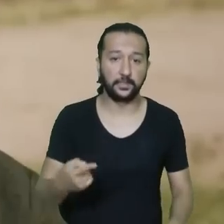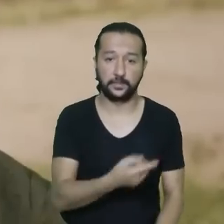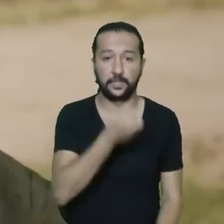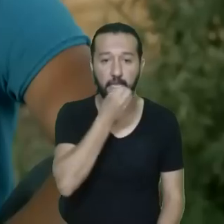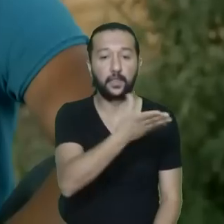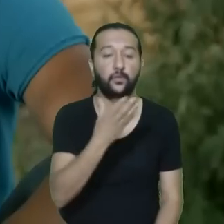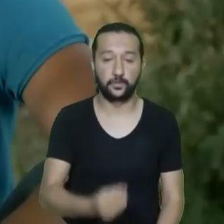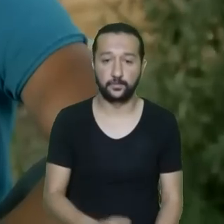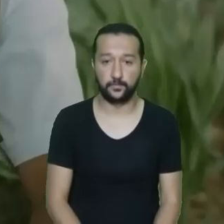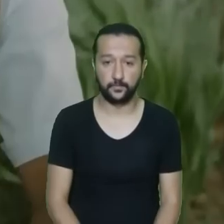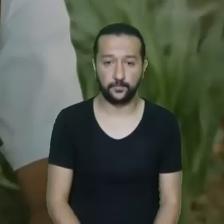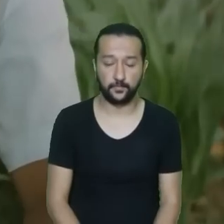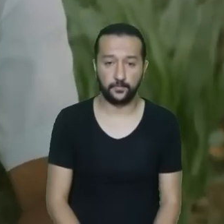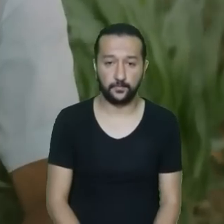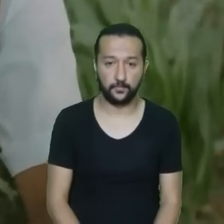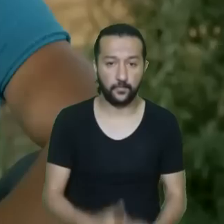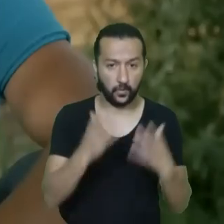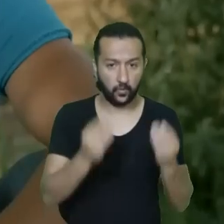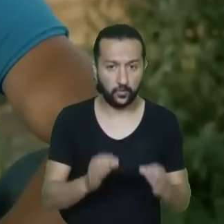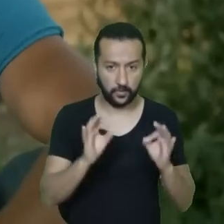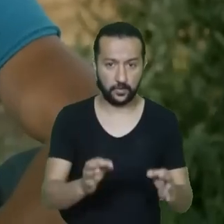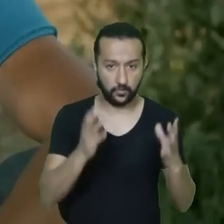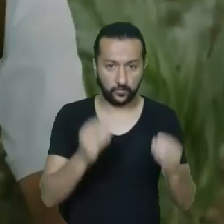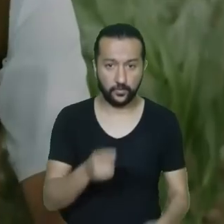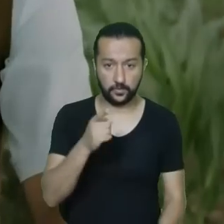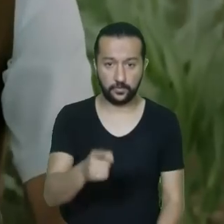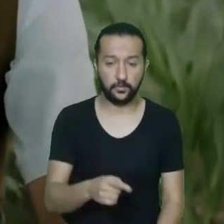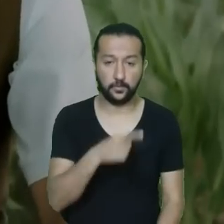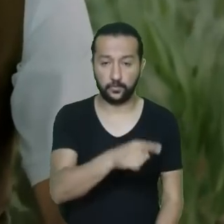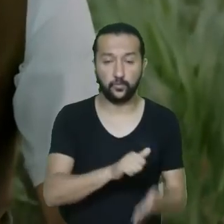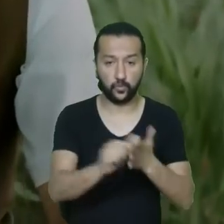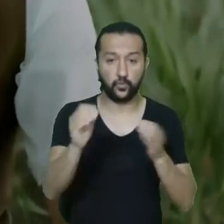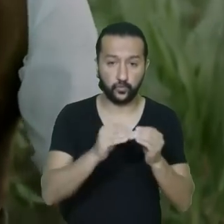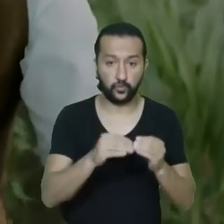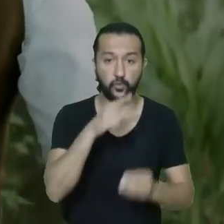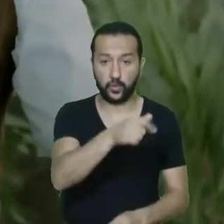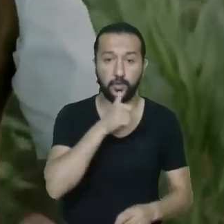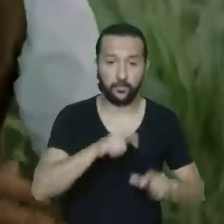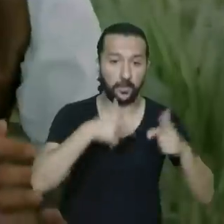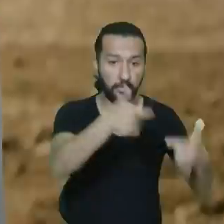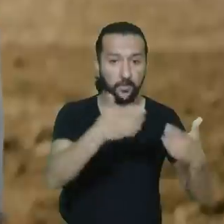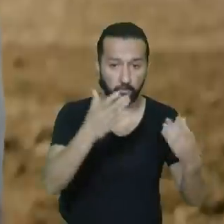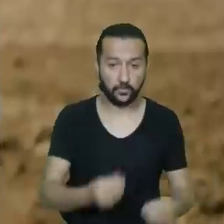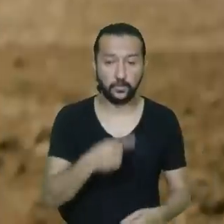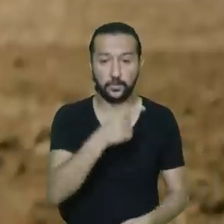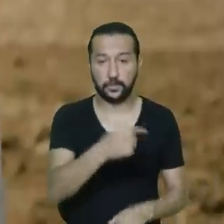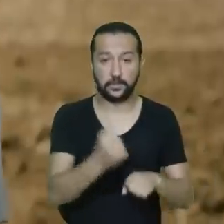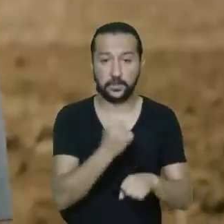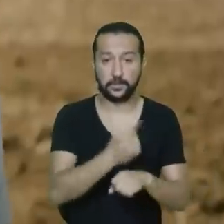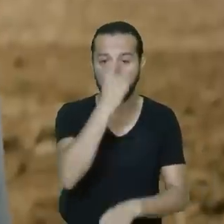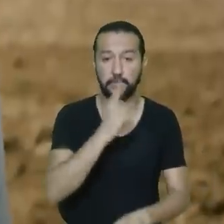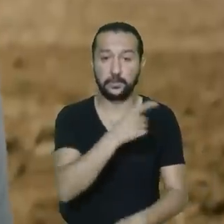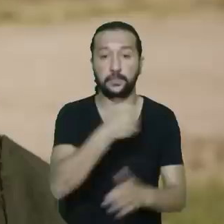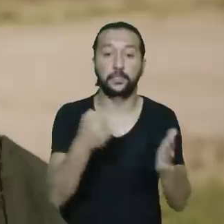İhbarda bulunacağız. Oğlum lan öyle şey. Hiç bütün suç o adamın üstüne kalmayacak mı? Heykeller sen